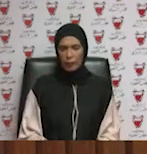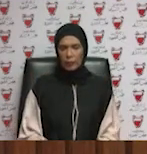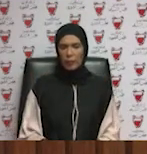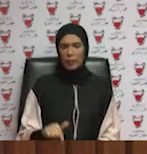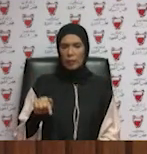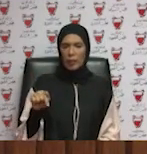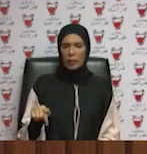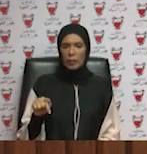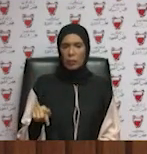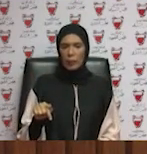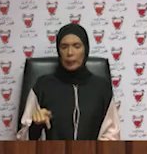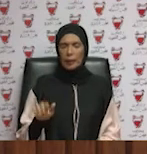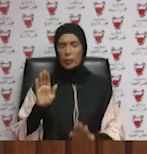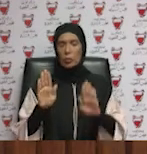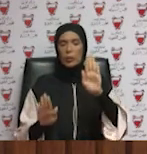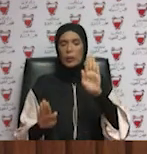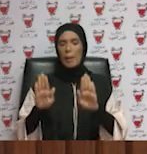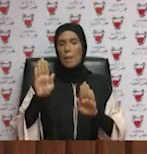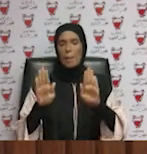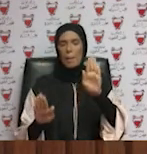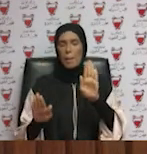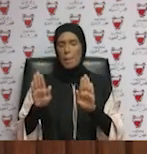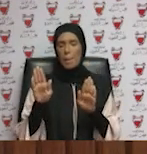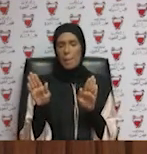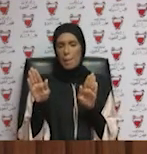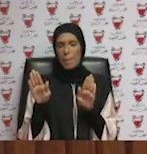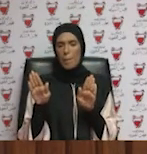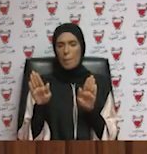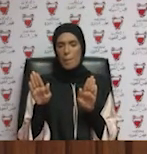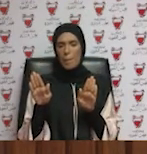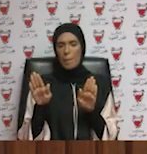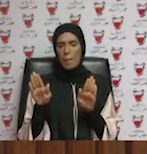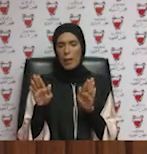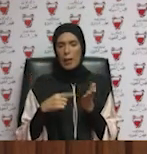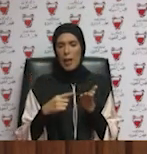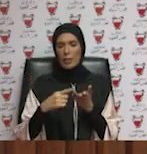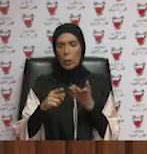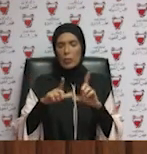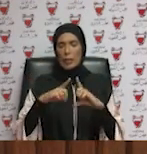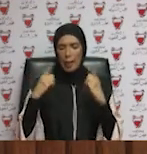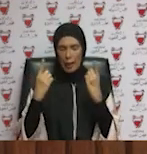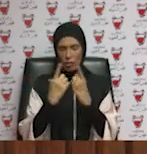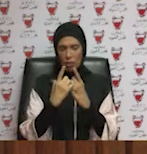والآن ما لنا إلا التصويت على توصية اللجنة.